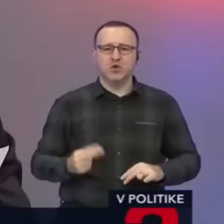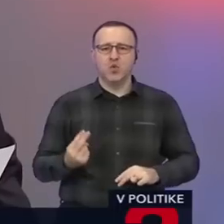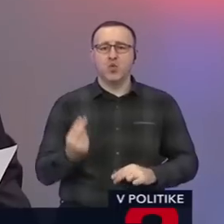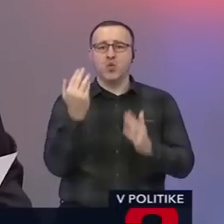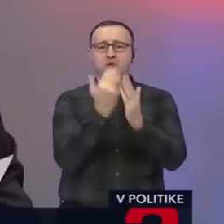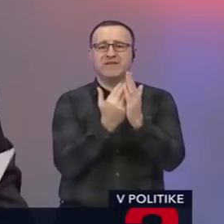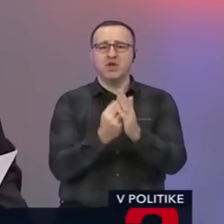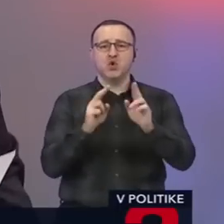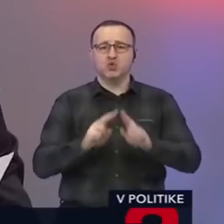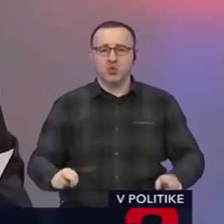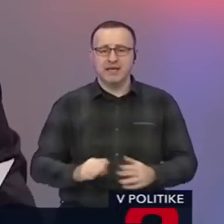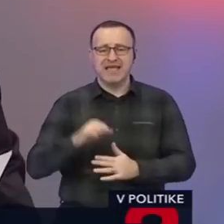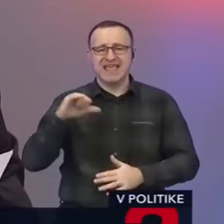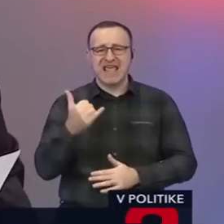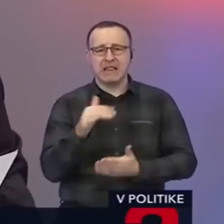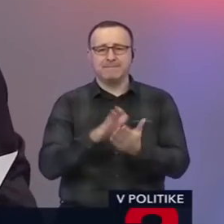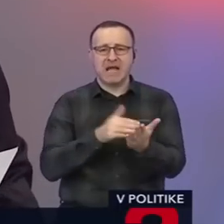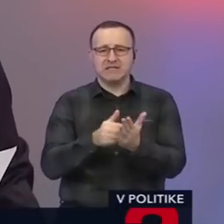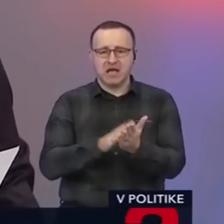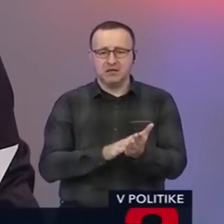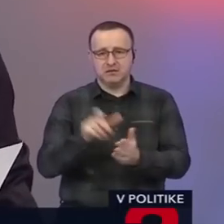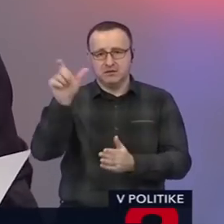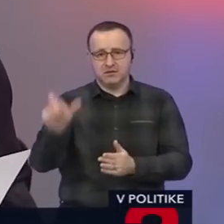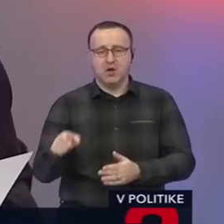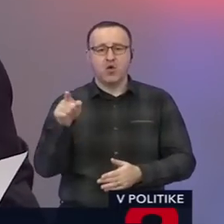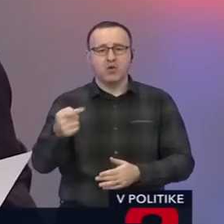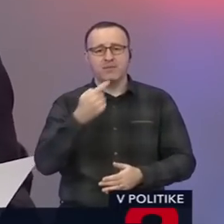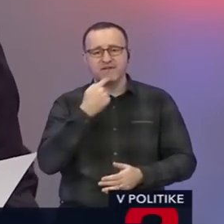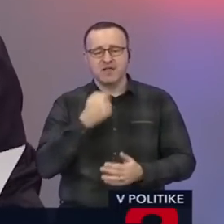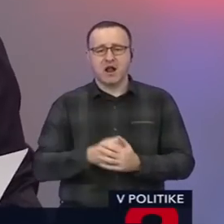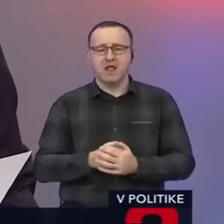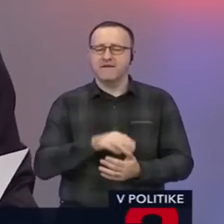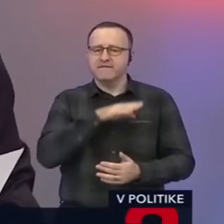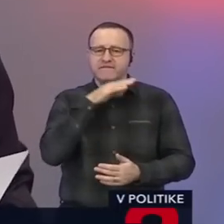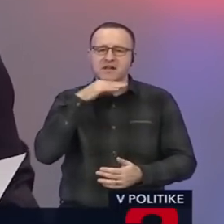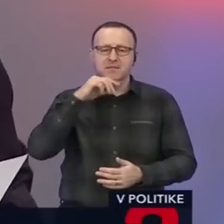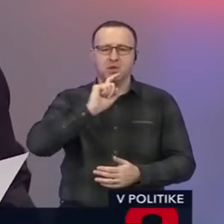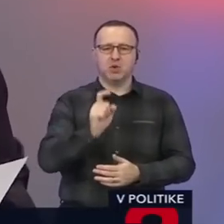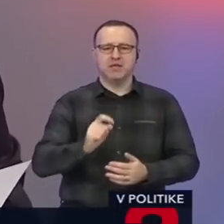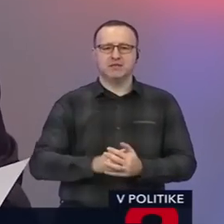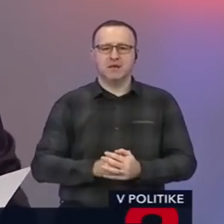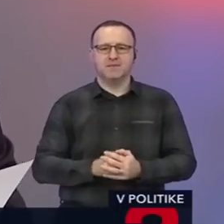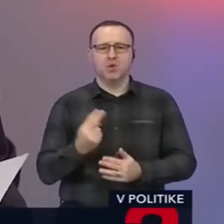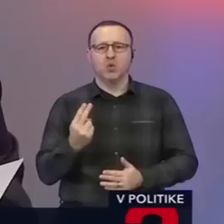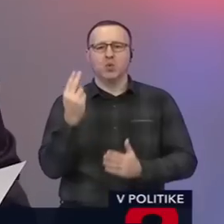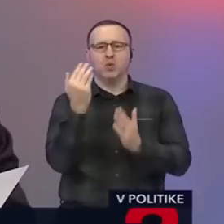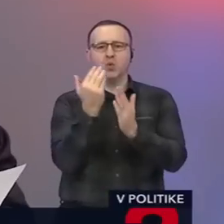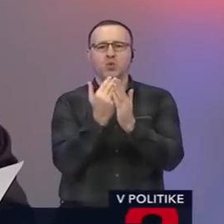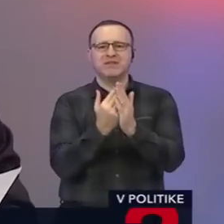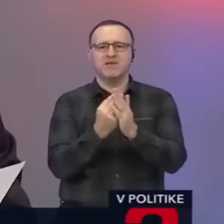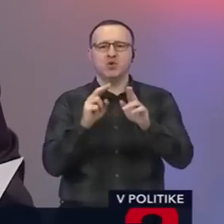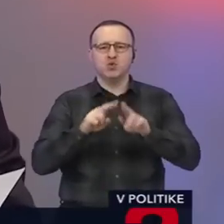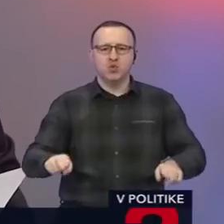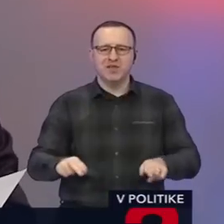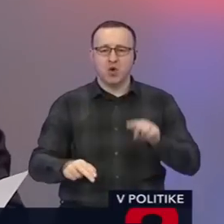aby naozaj všetci vedeli, o čom hovoríme, ktorý hovorí, že je veľmi otázne, či Ústavný súd bude